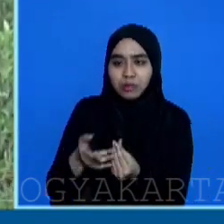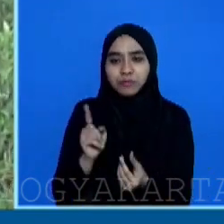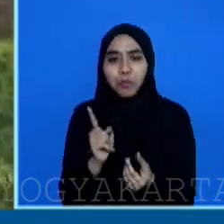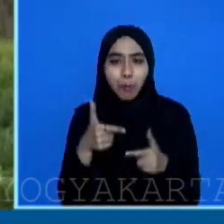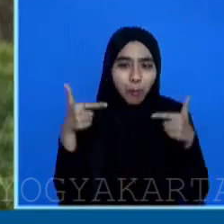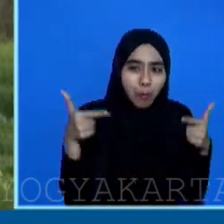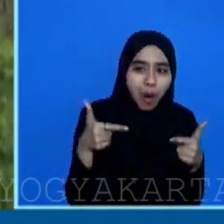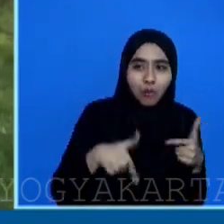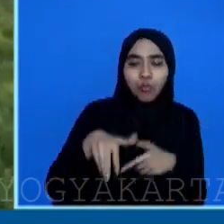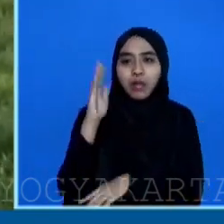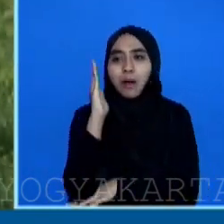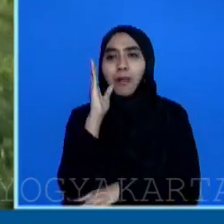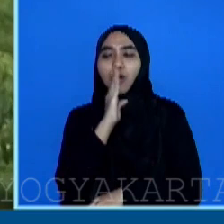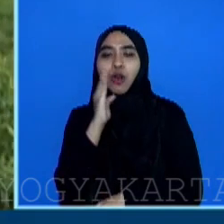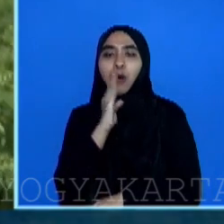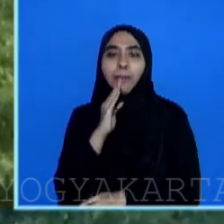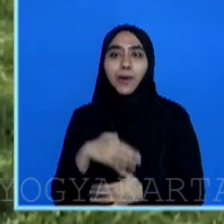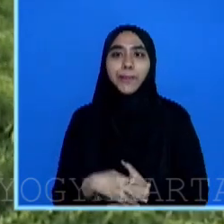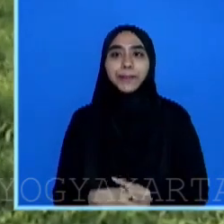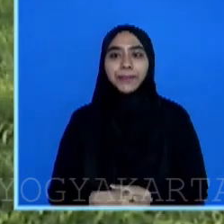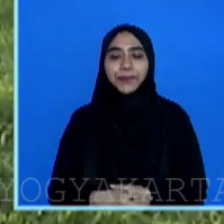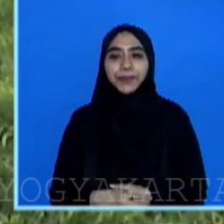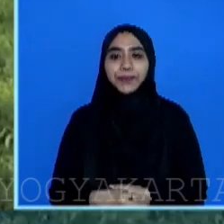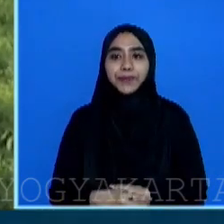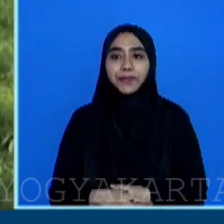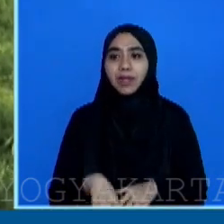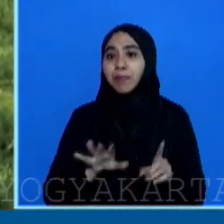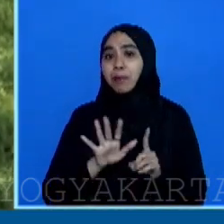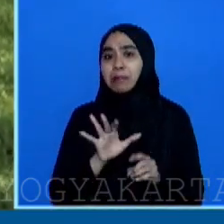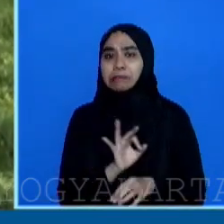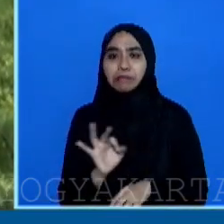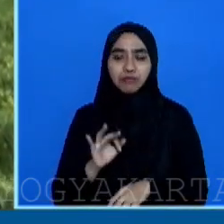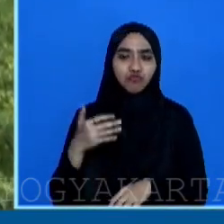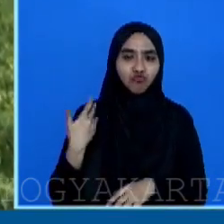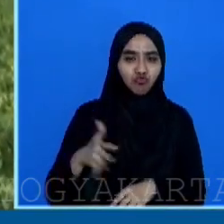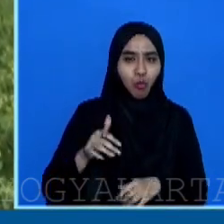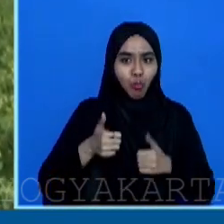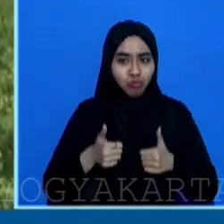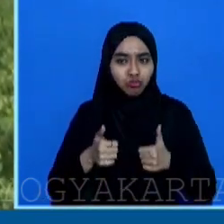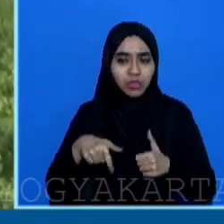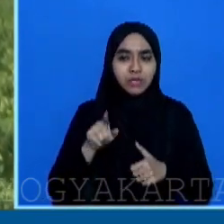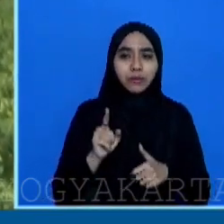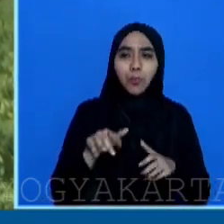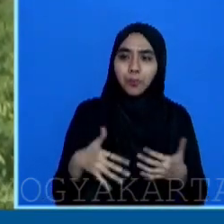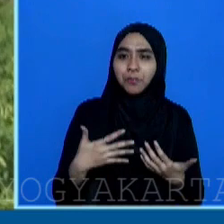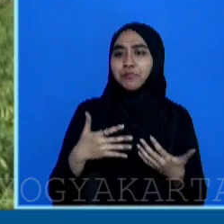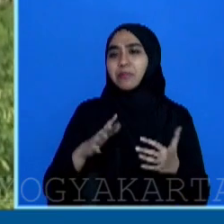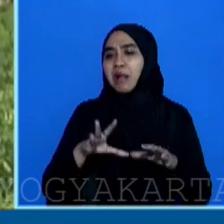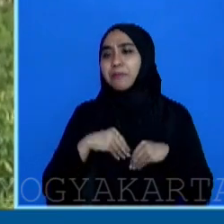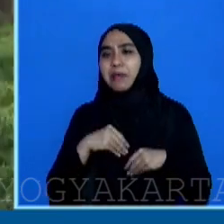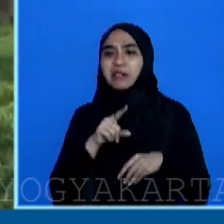ingkang ijo r.000 pun apik kangge petani wong Nggih nek entuk sekental ngoten Nggih